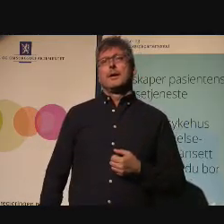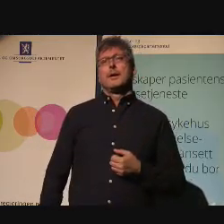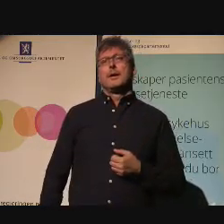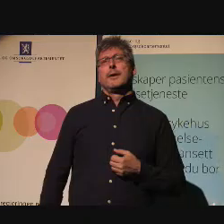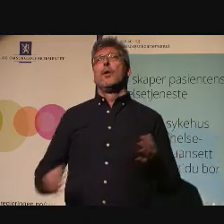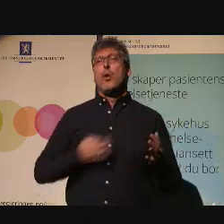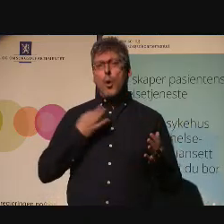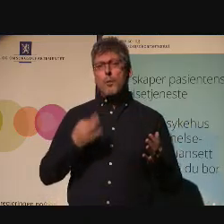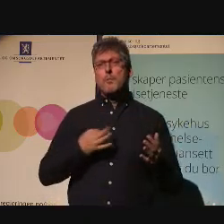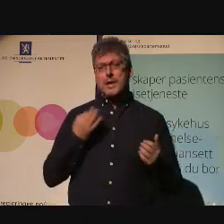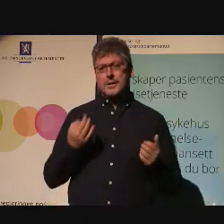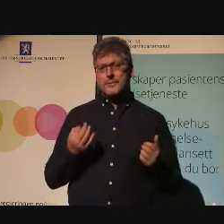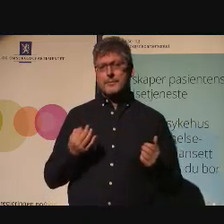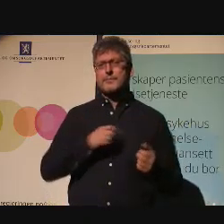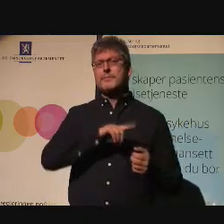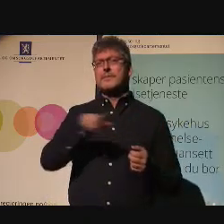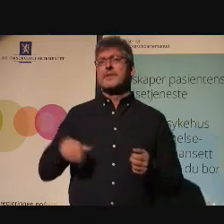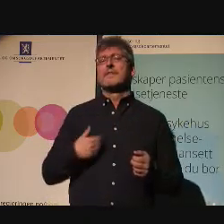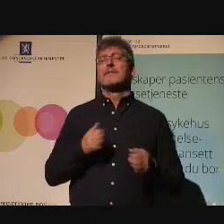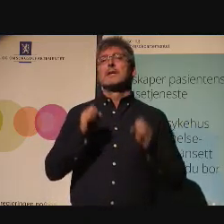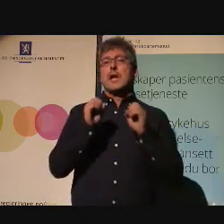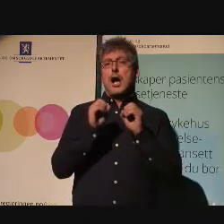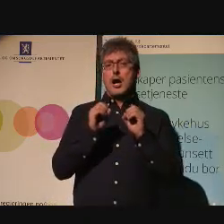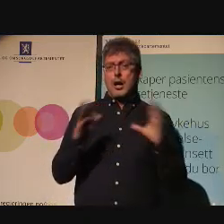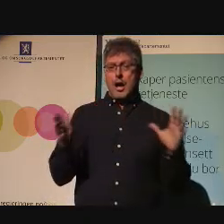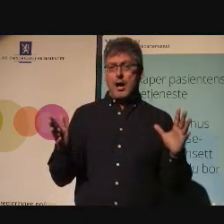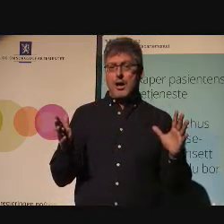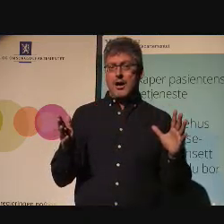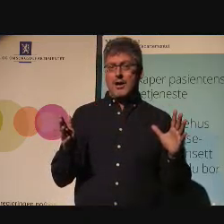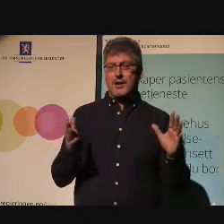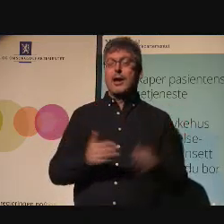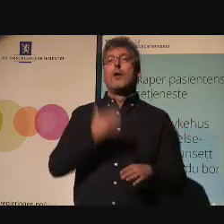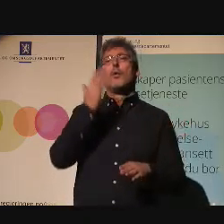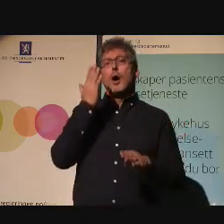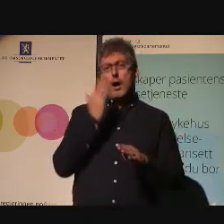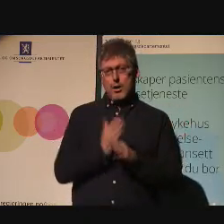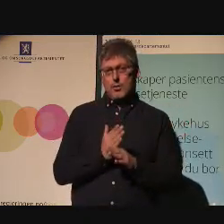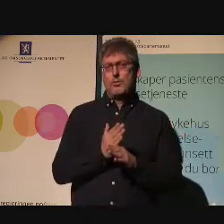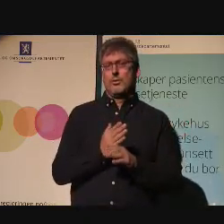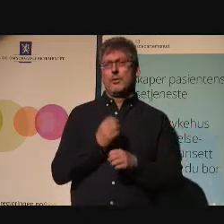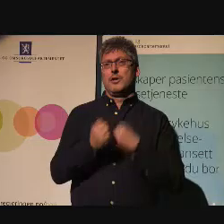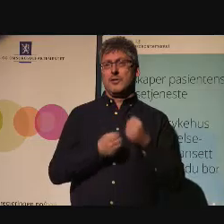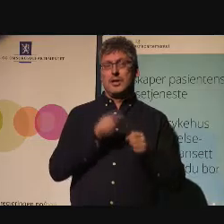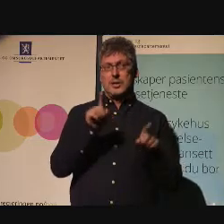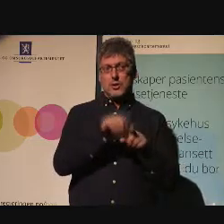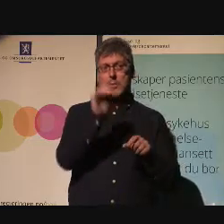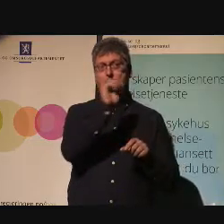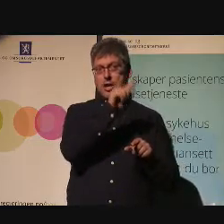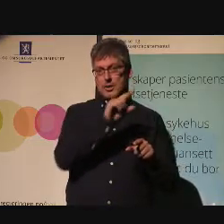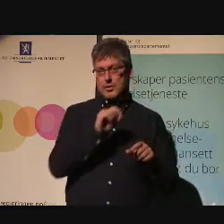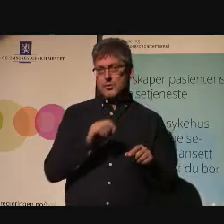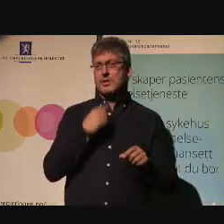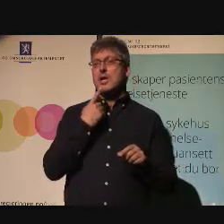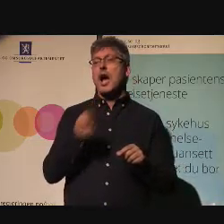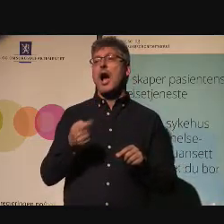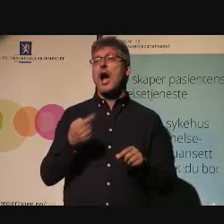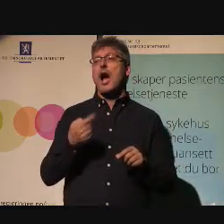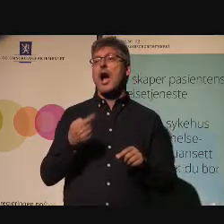håper at vi skal klare å nettopp gjøre det som Arjan sa til Ida,